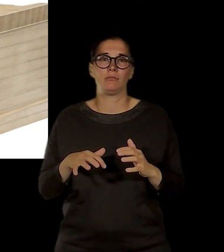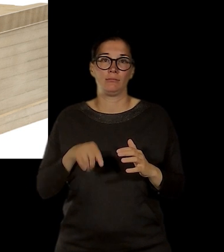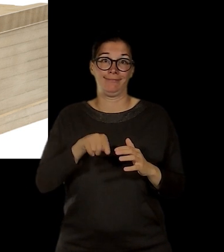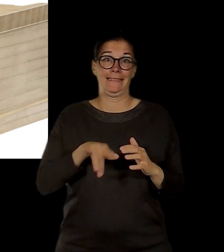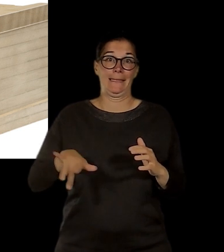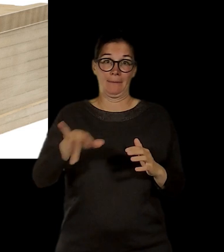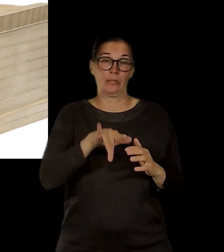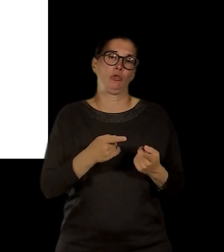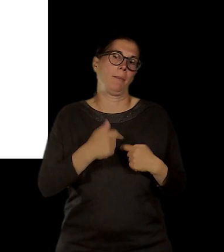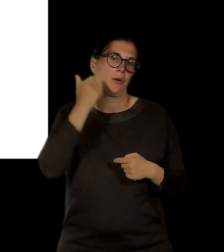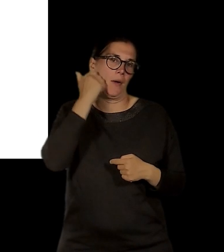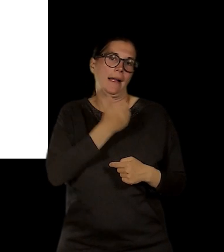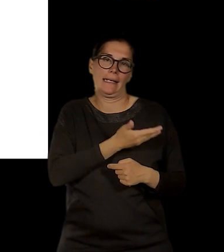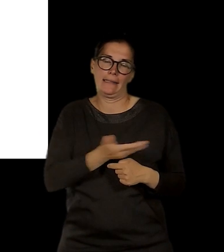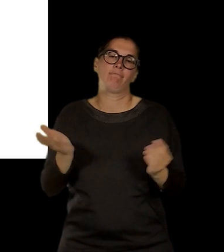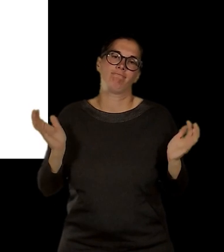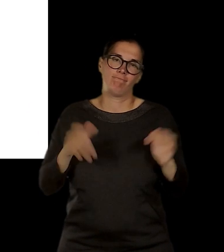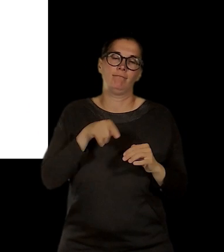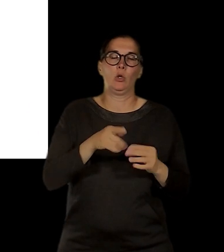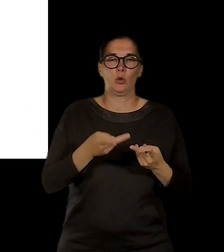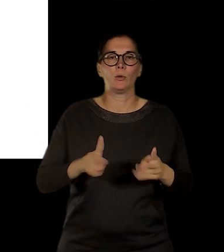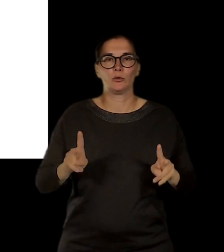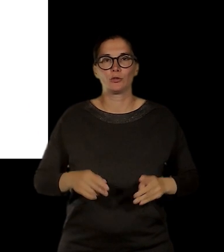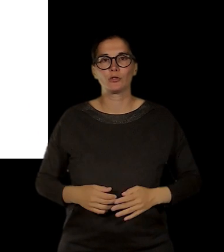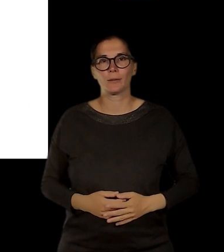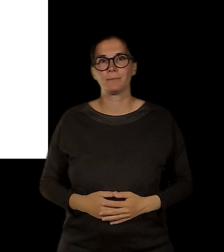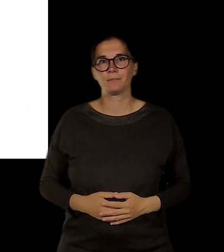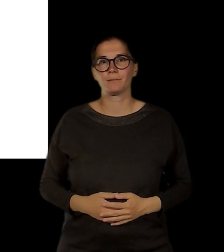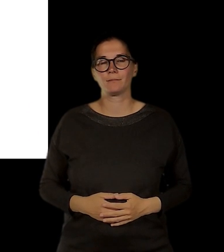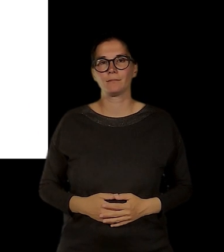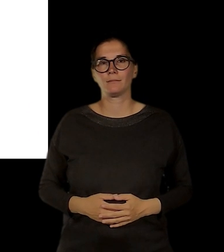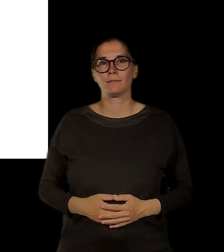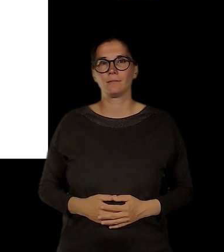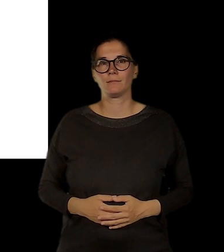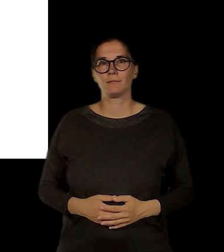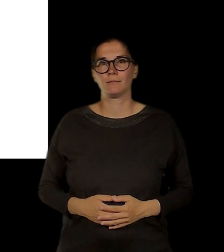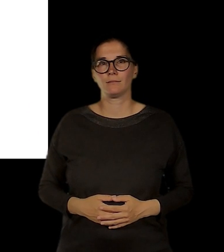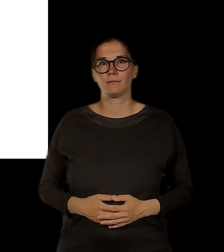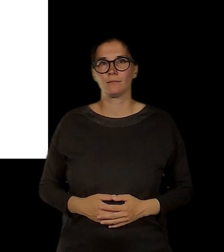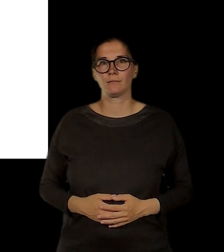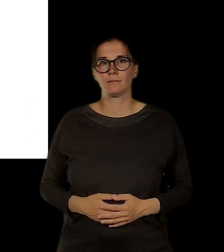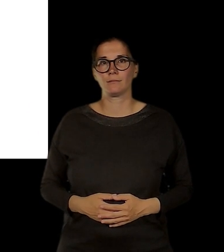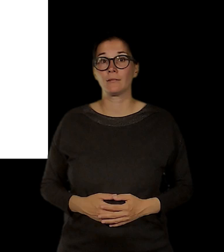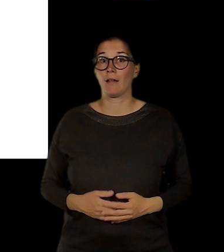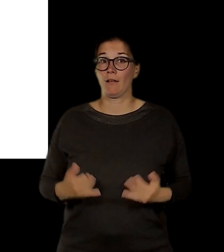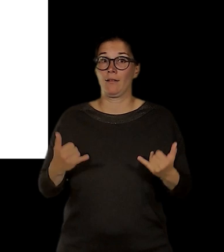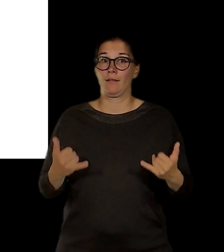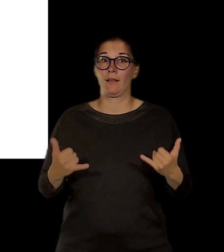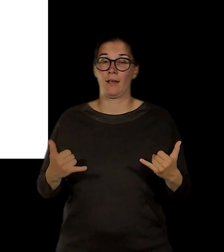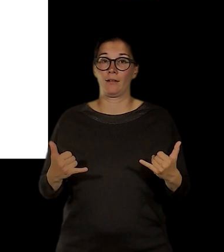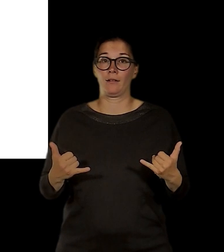místem pro setkání pro obyvatele kolem tý Einhausen. A teď bych se chtěl